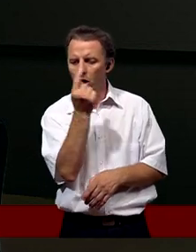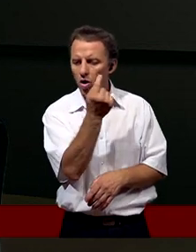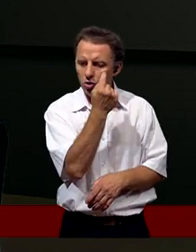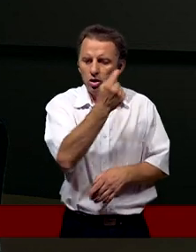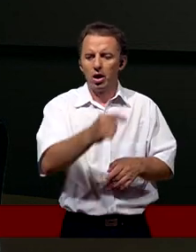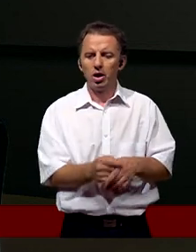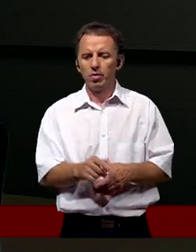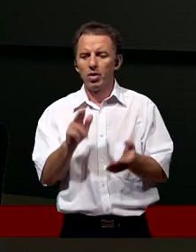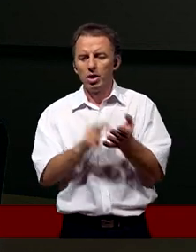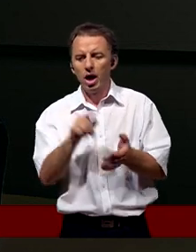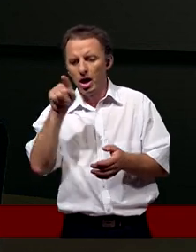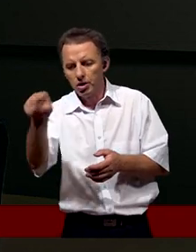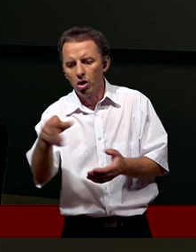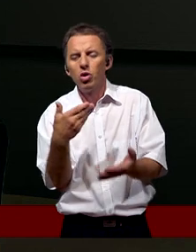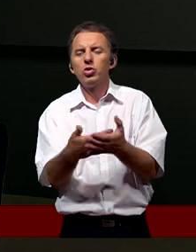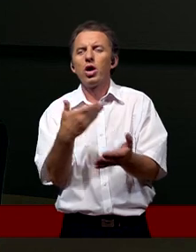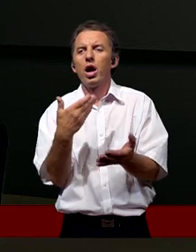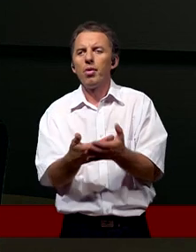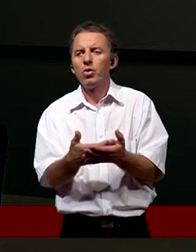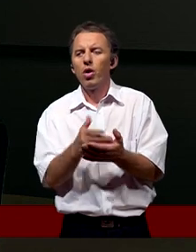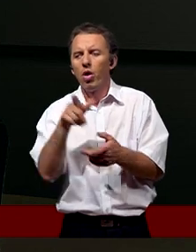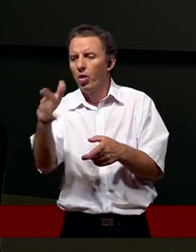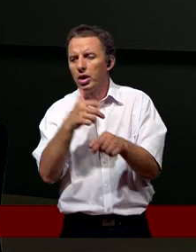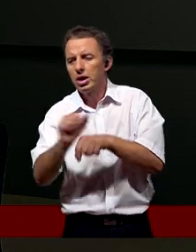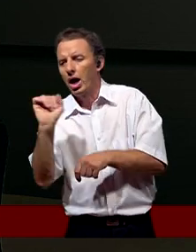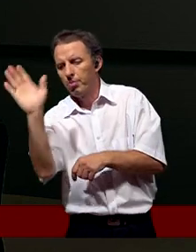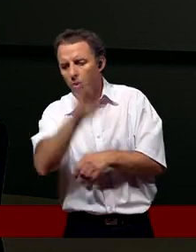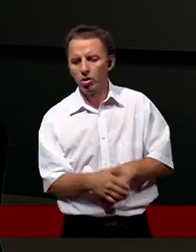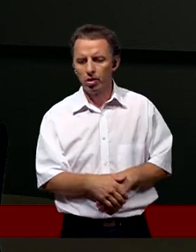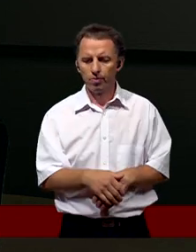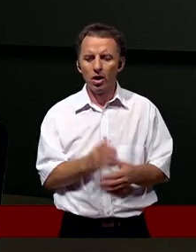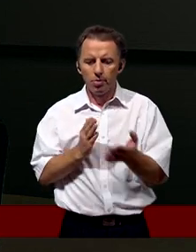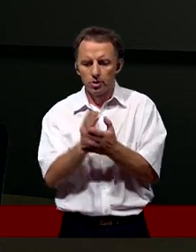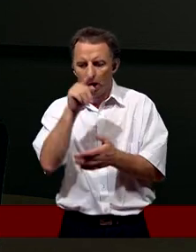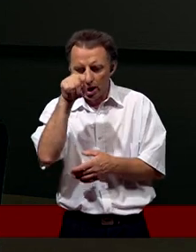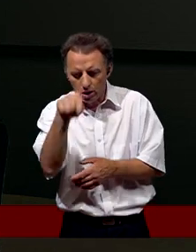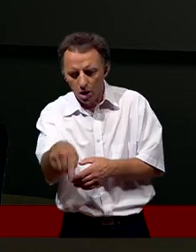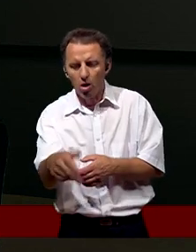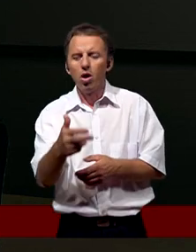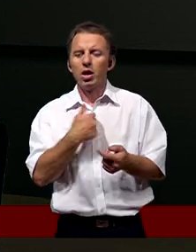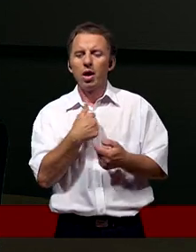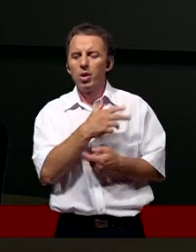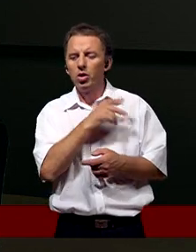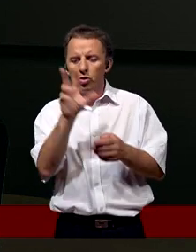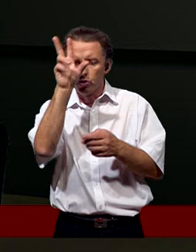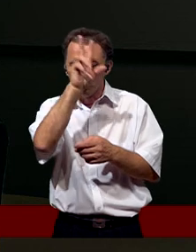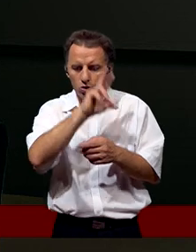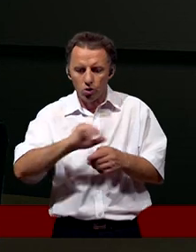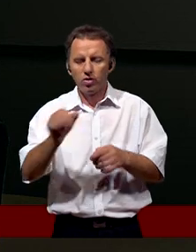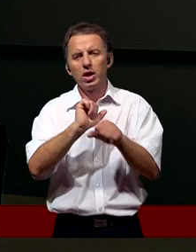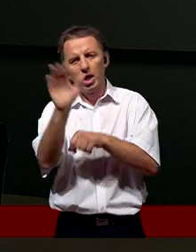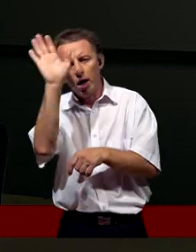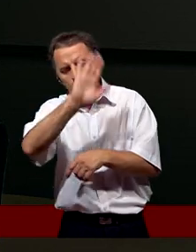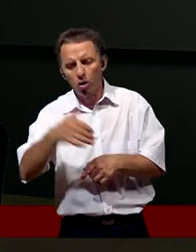Jonaszowi oczy na Niego, kim on jest jako Bóg, prawda? I oczywiście przez tą historię to my też właśnie widzimy, kim rzeczywiście jest